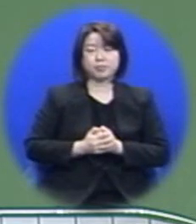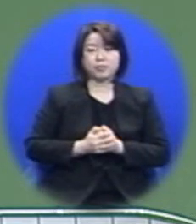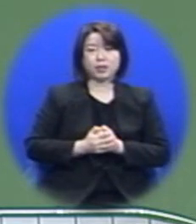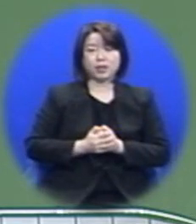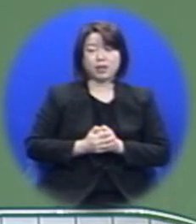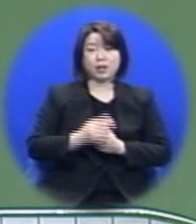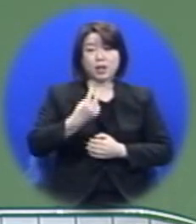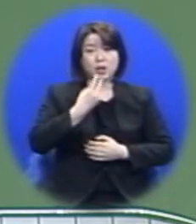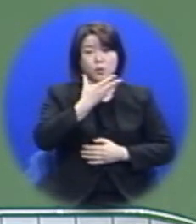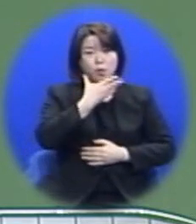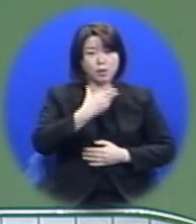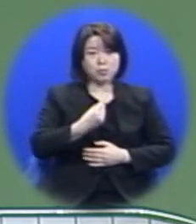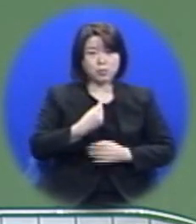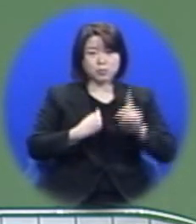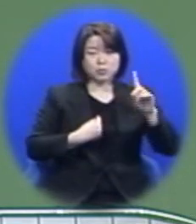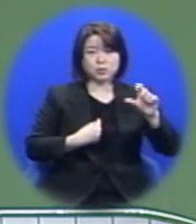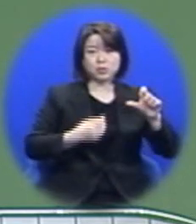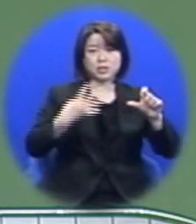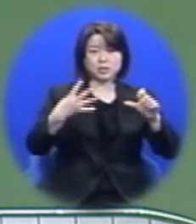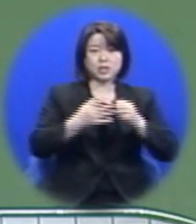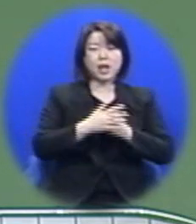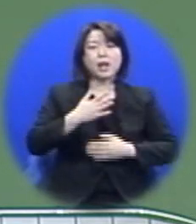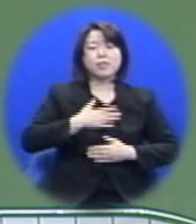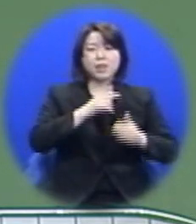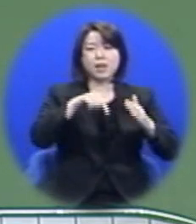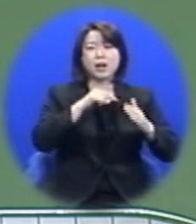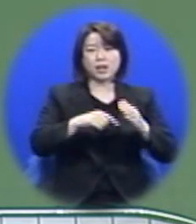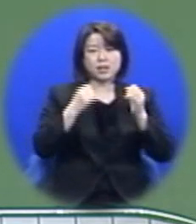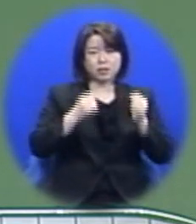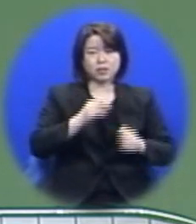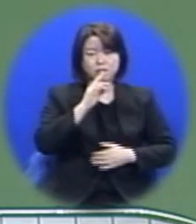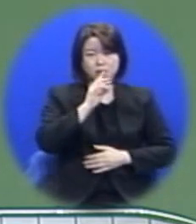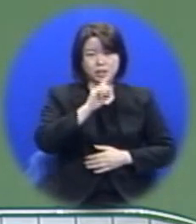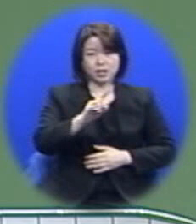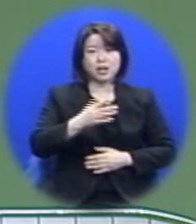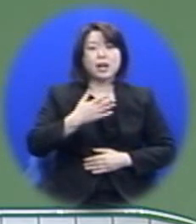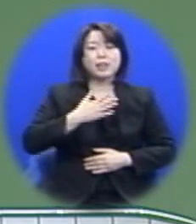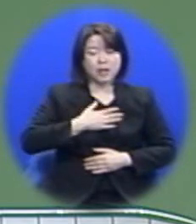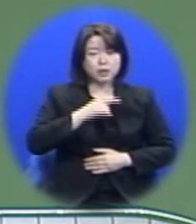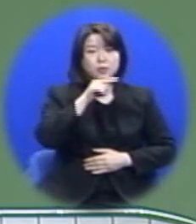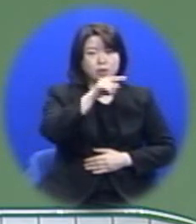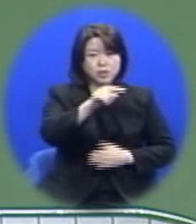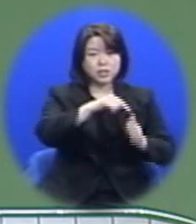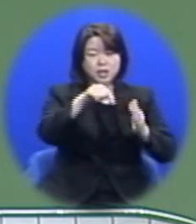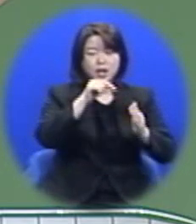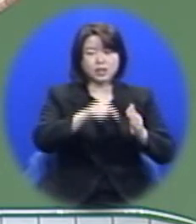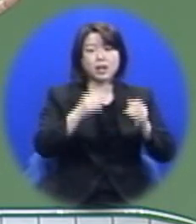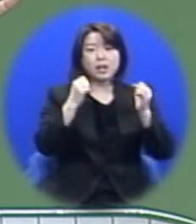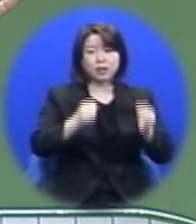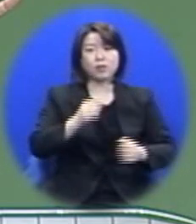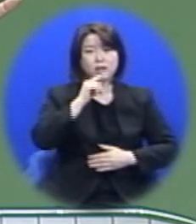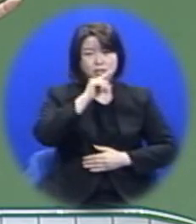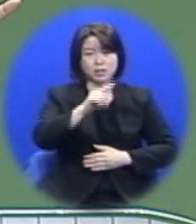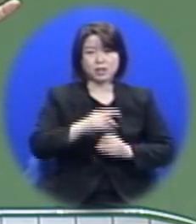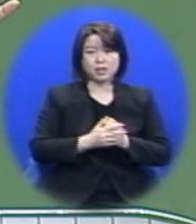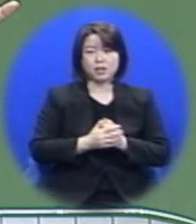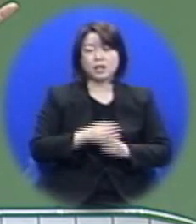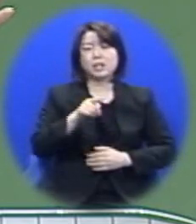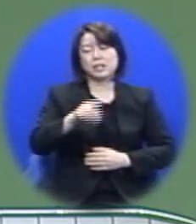요한복음 15장 4절 말씀. 내 안에 거하라. 나도 너희 안에 거하리라. 그게 답이었습니다.